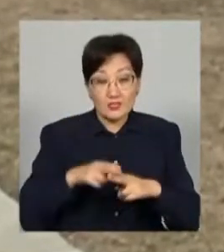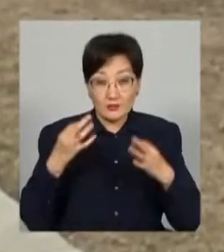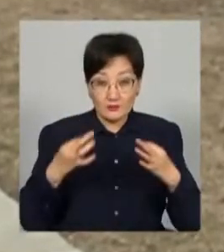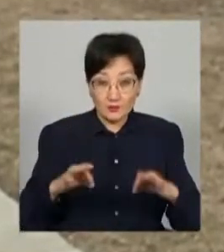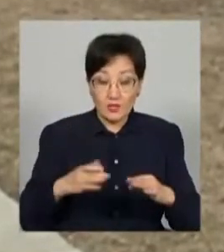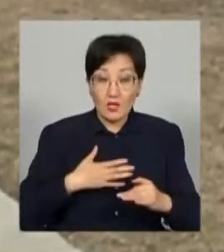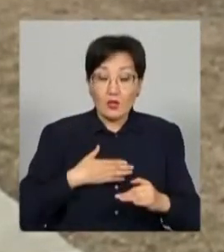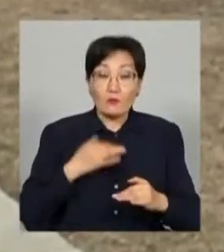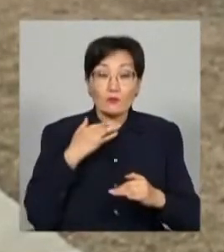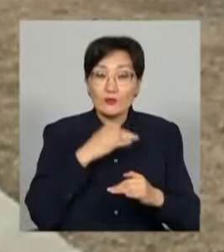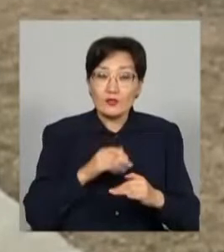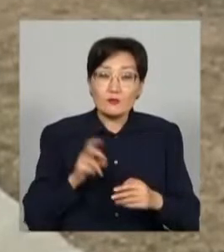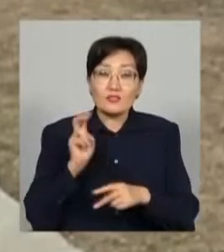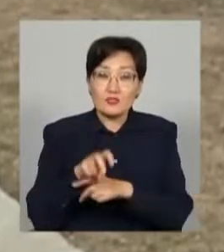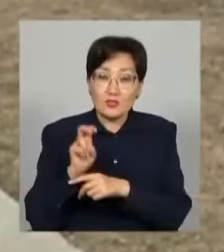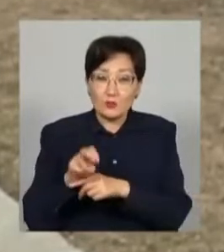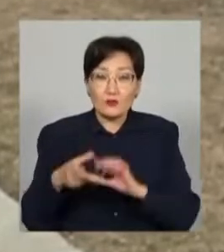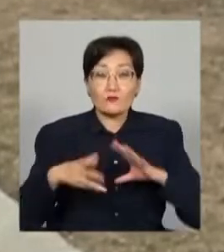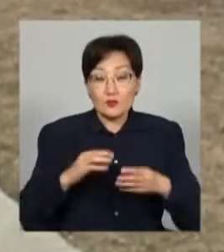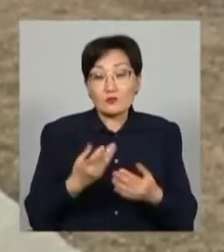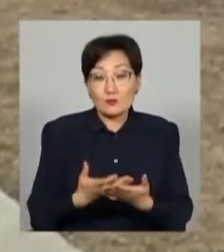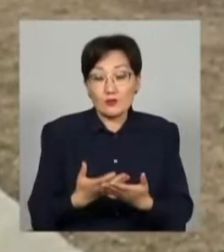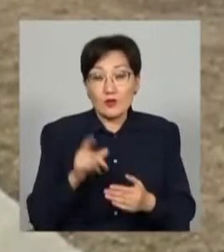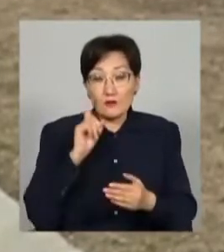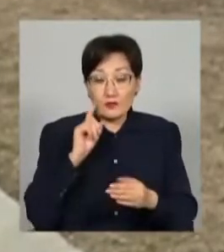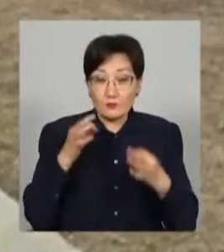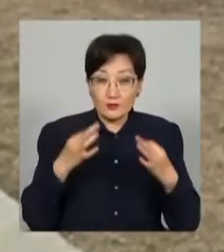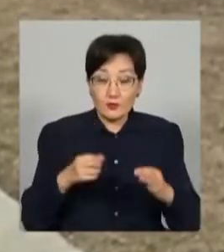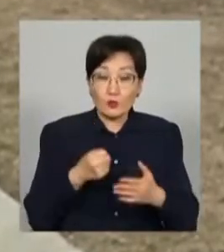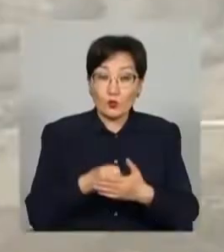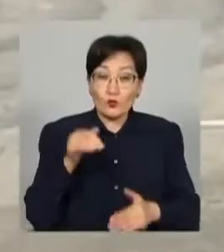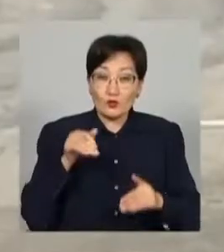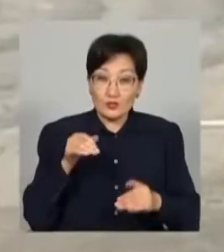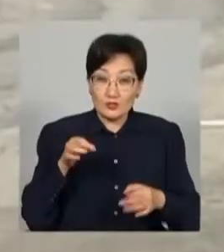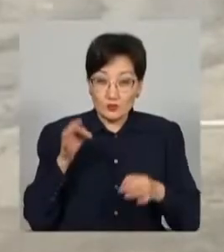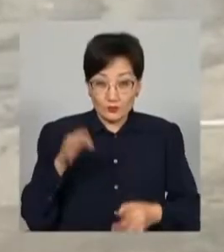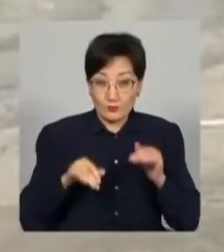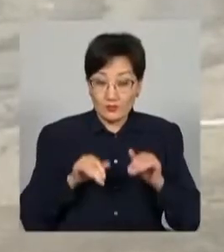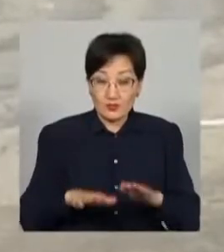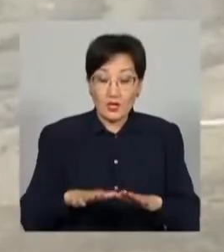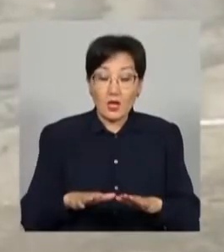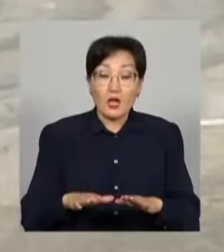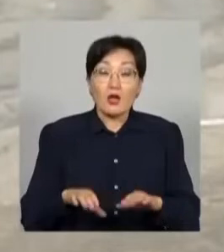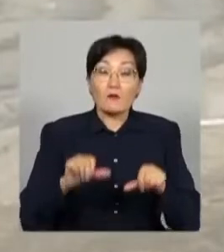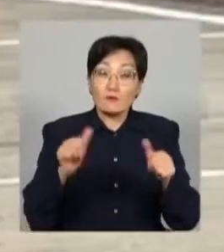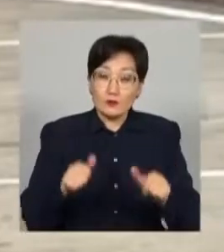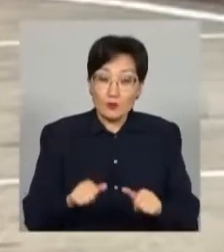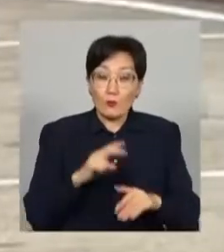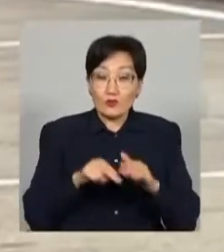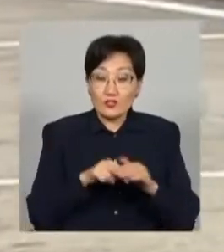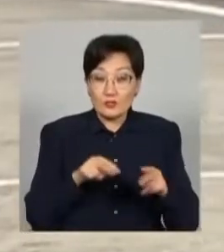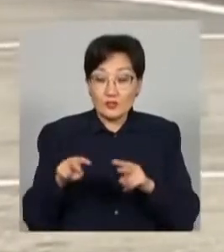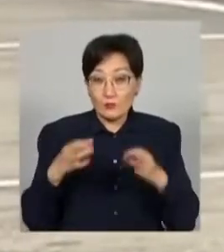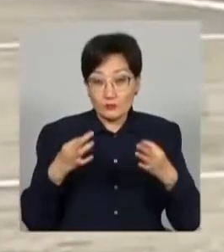освободили. Мои многочисленные походы дали плоды, и его временно отпустили до решения суда. Ерзат формально все еще под следствием.